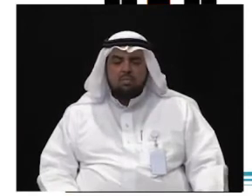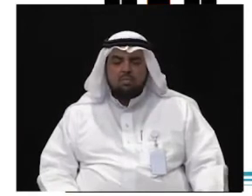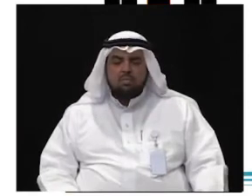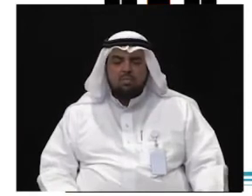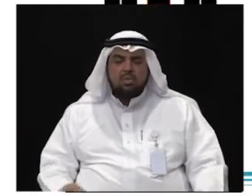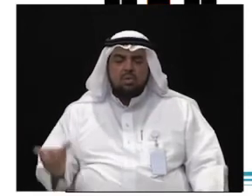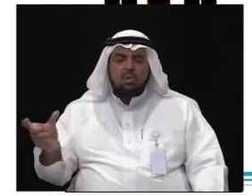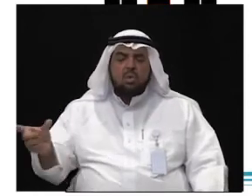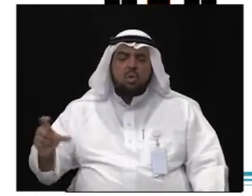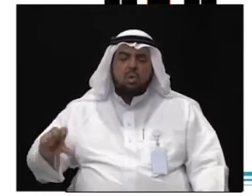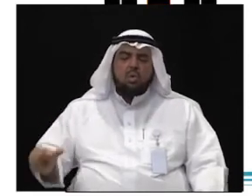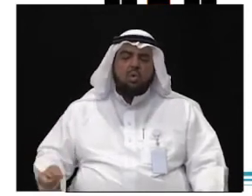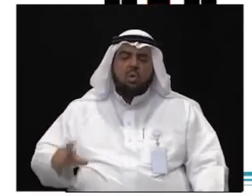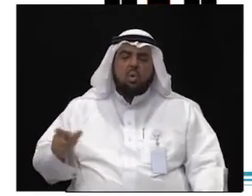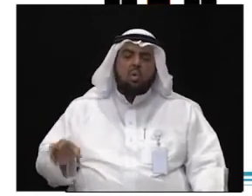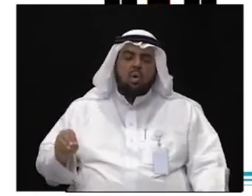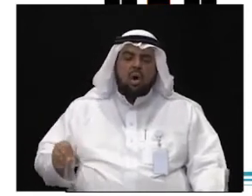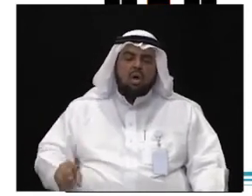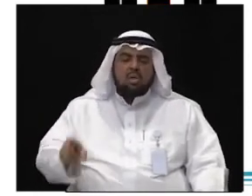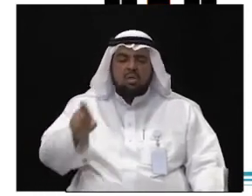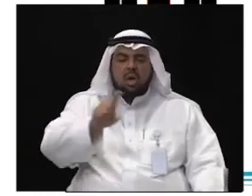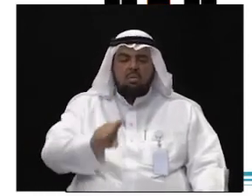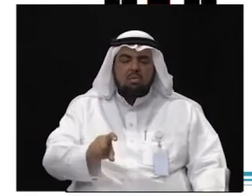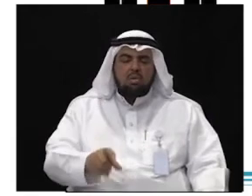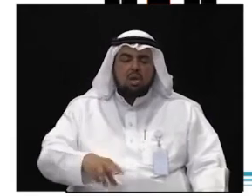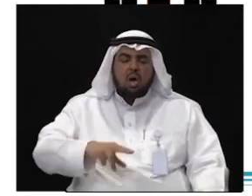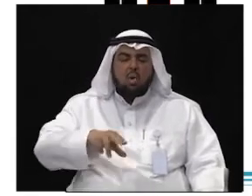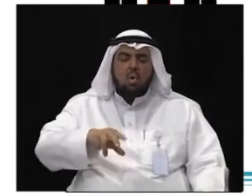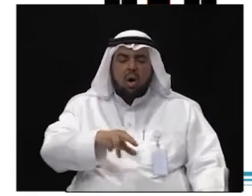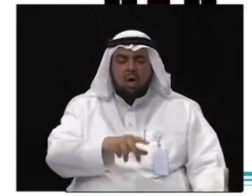طلبت نورة من عبد العزيز الرجوع